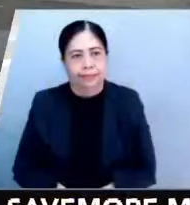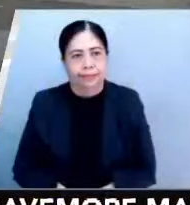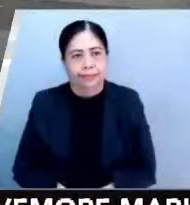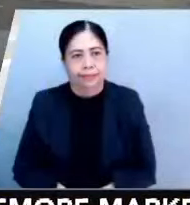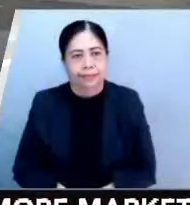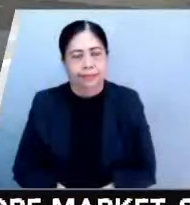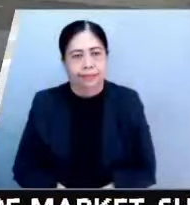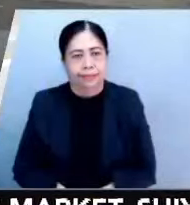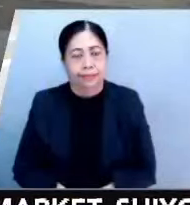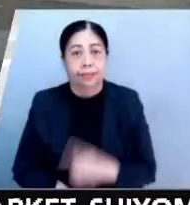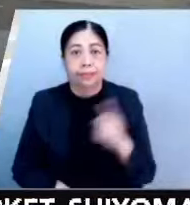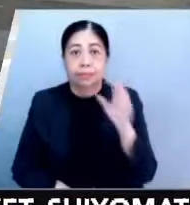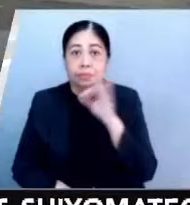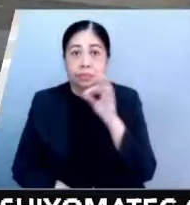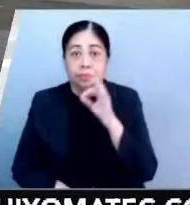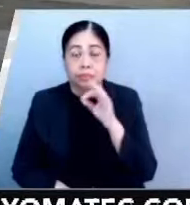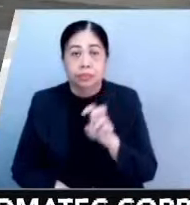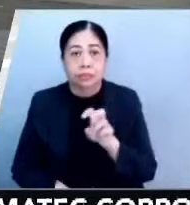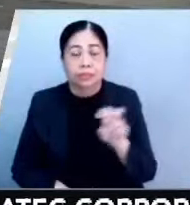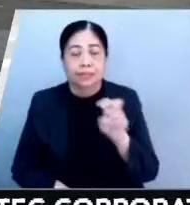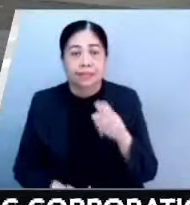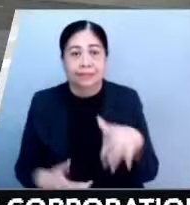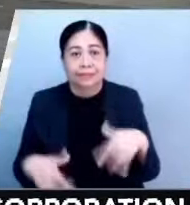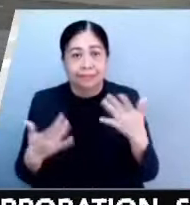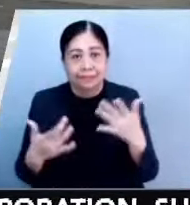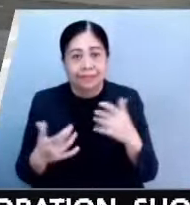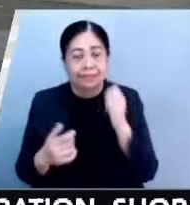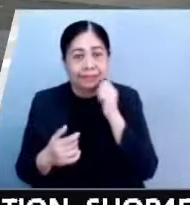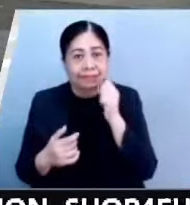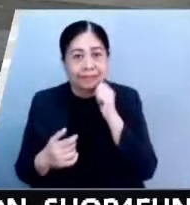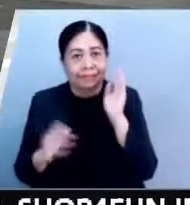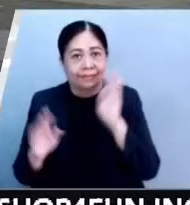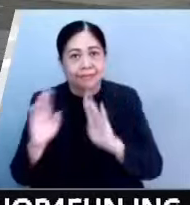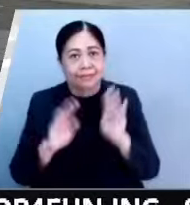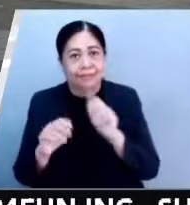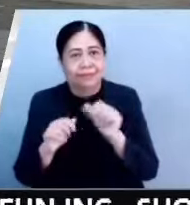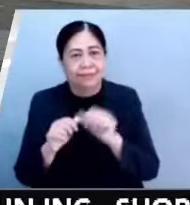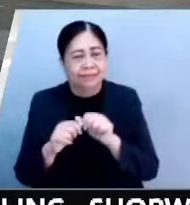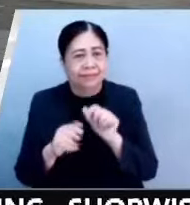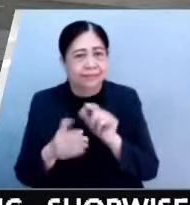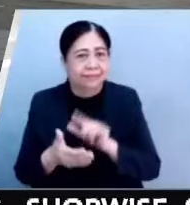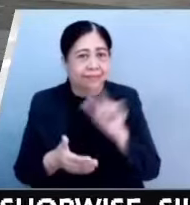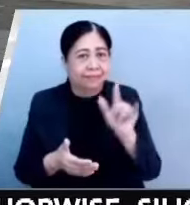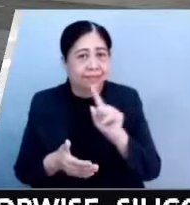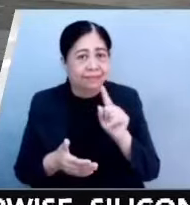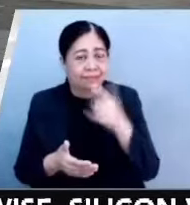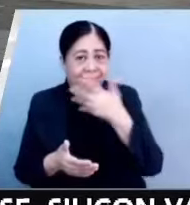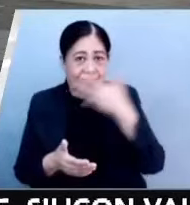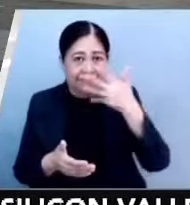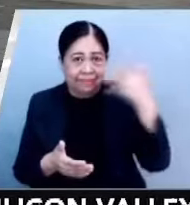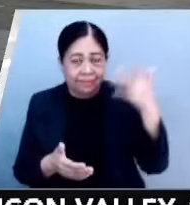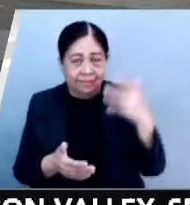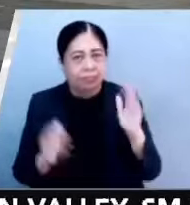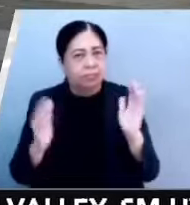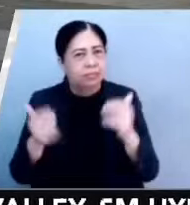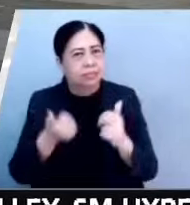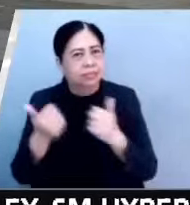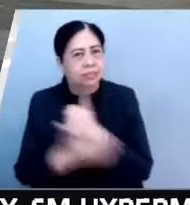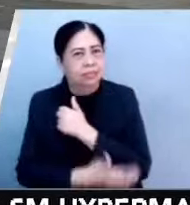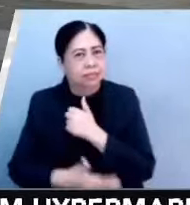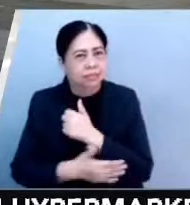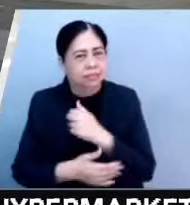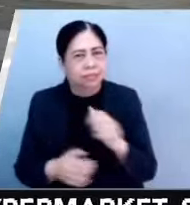para po sa mga pilipinong travel is life isa sa mga palaging pinoproblema tuwing mag-a-abroad ang visa kumpara po sa ibang bansa Gaano nga